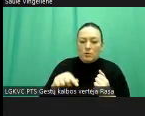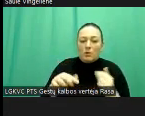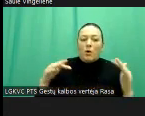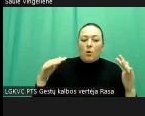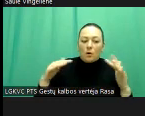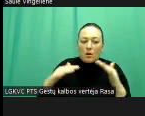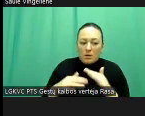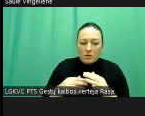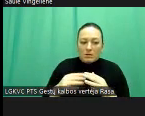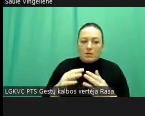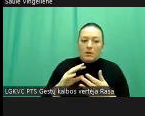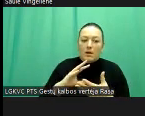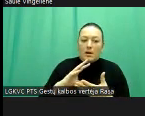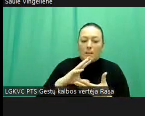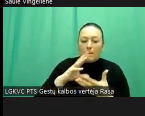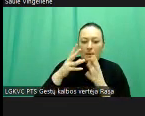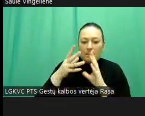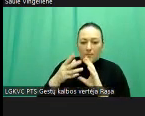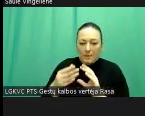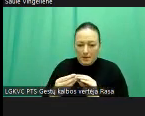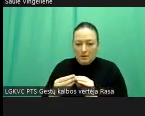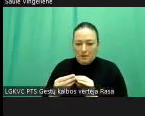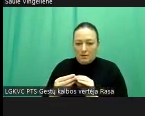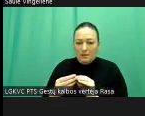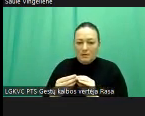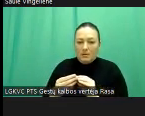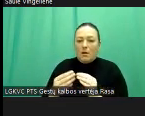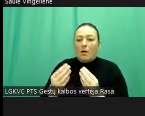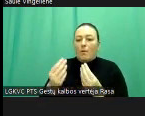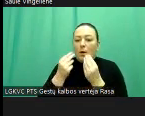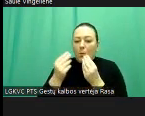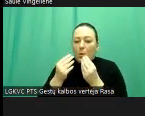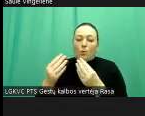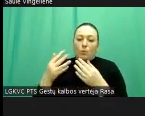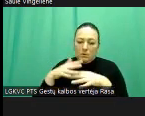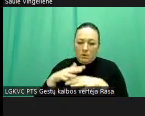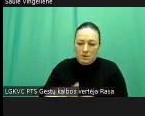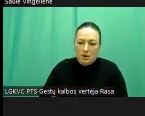organizacija apibrėžia tarp dalykiškumą.